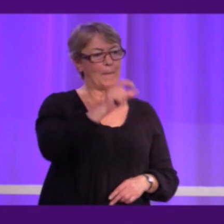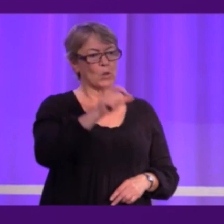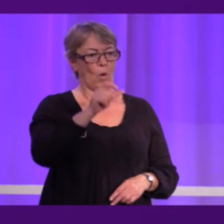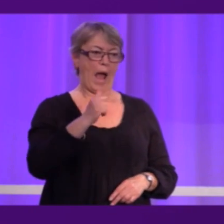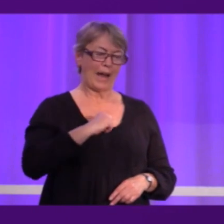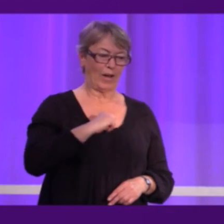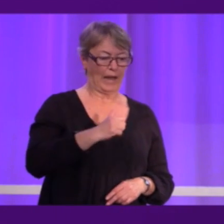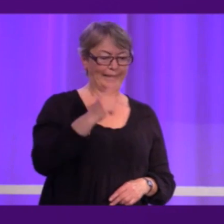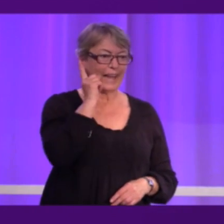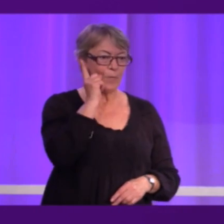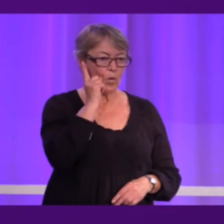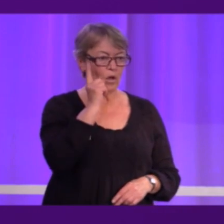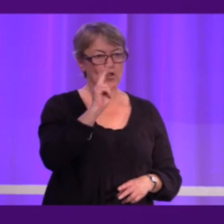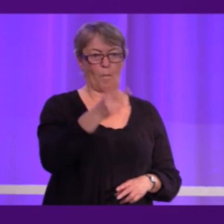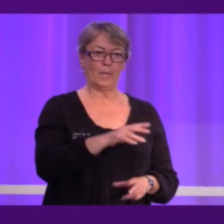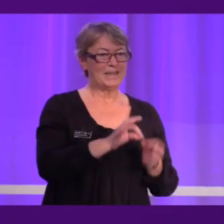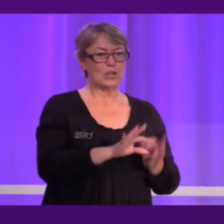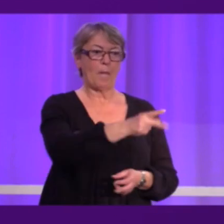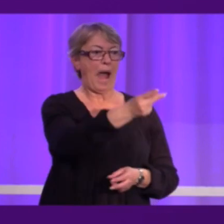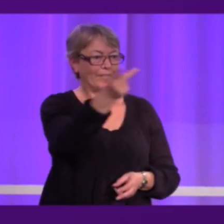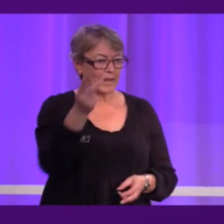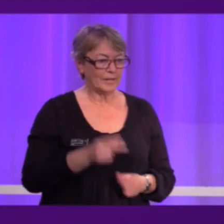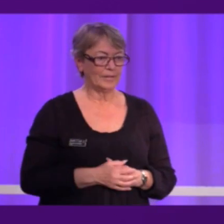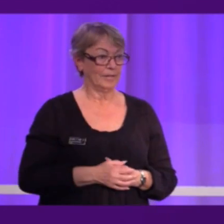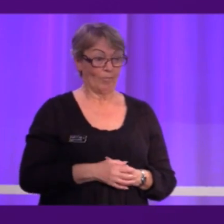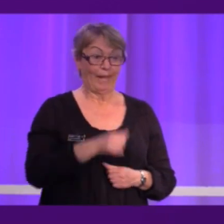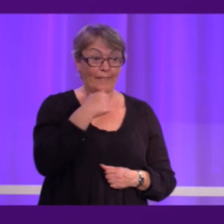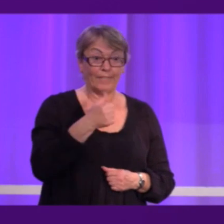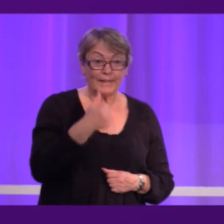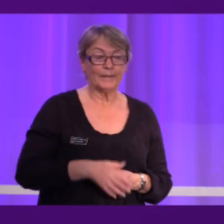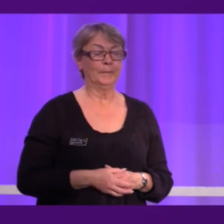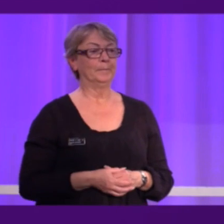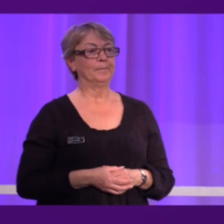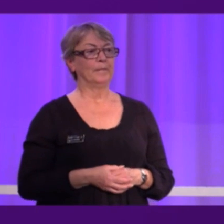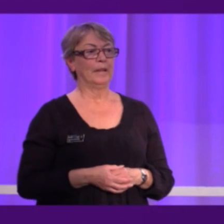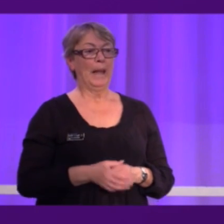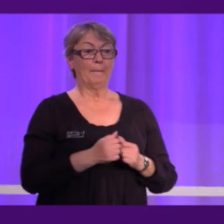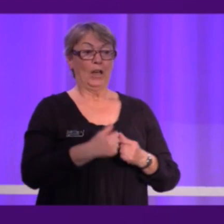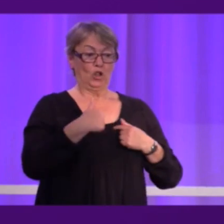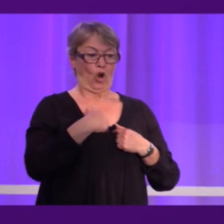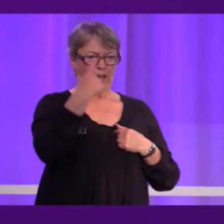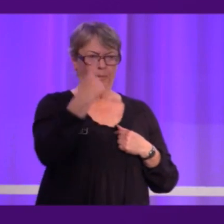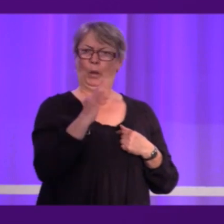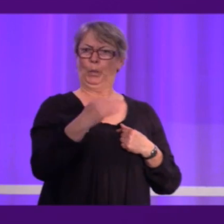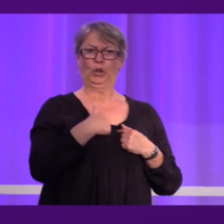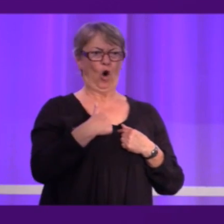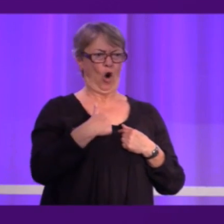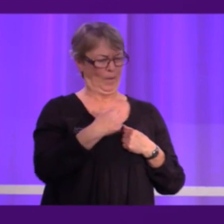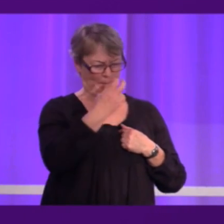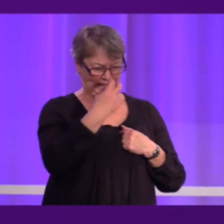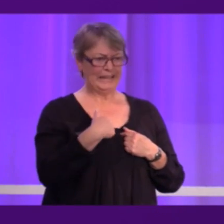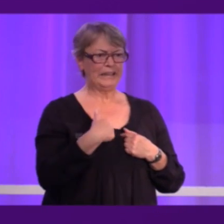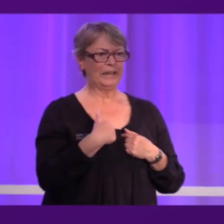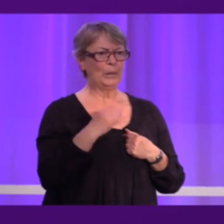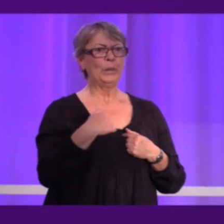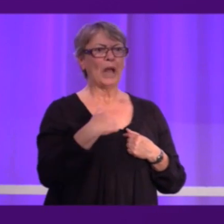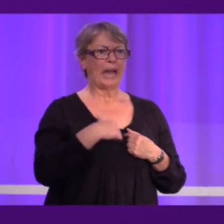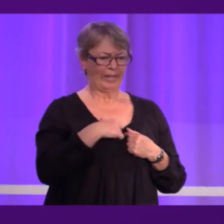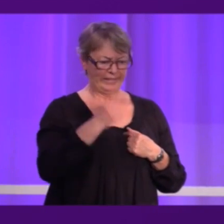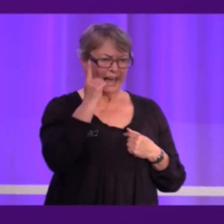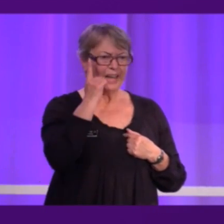personer använda telefonen som alla andra. Jättehäftigt. Men jag tänkte ju, men hur ska jag som blind kunna använda